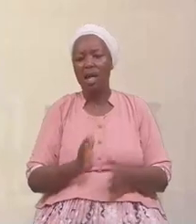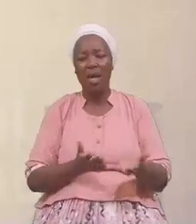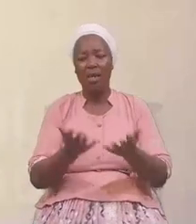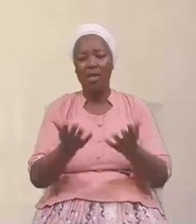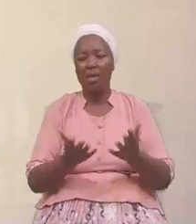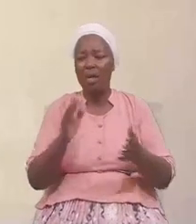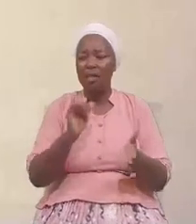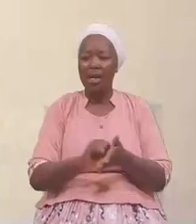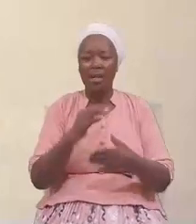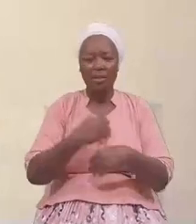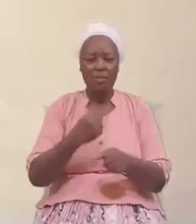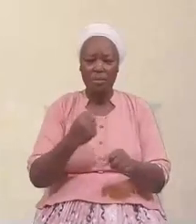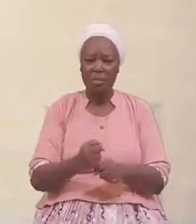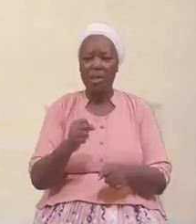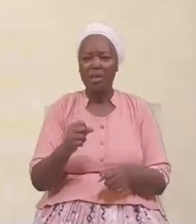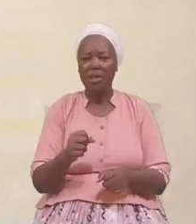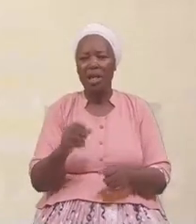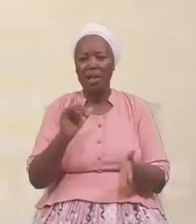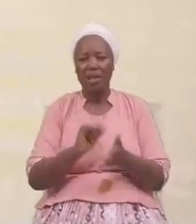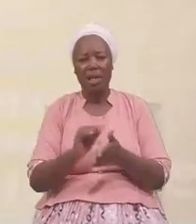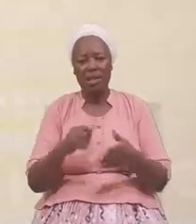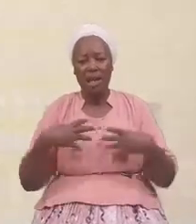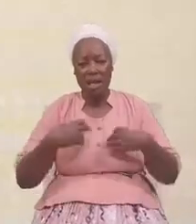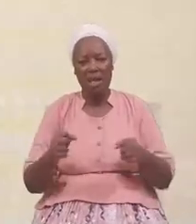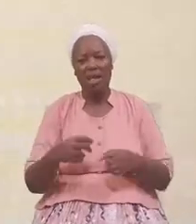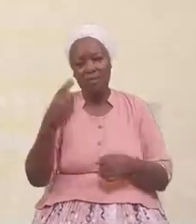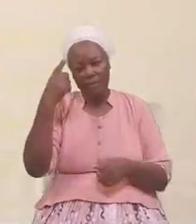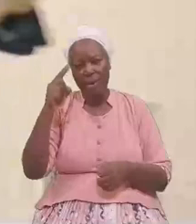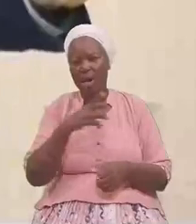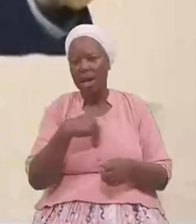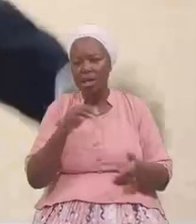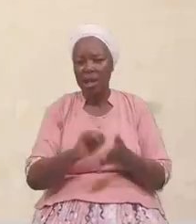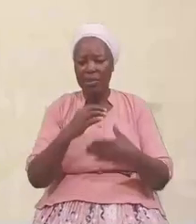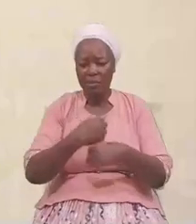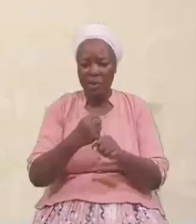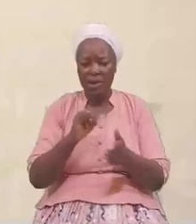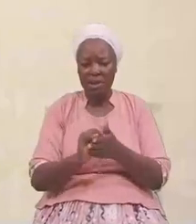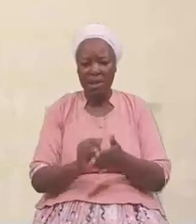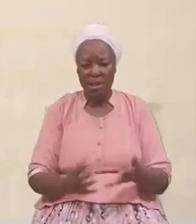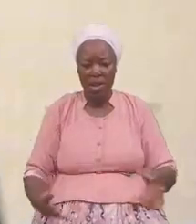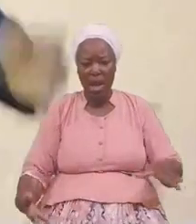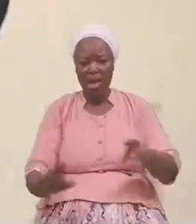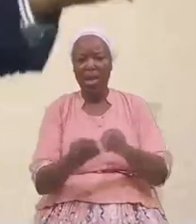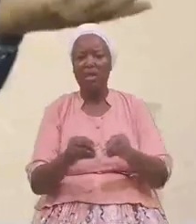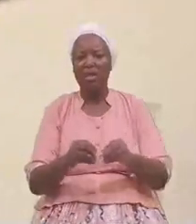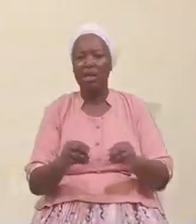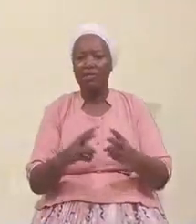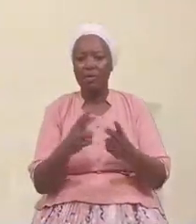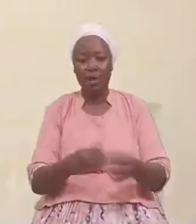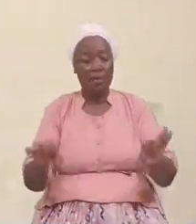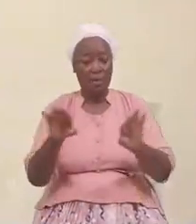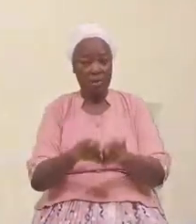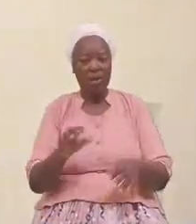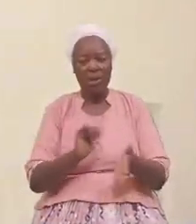qui rend ce soir-là significatif, qui rend ce rassemblement significatif et qui